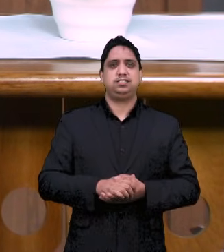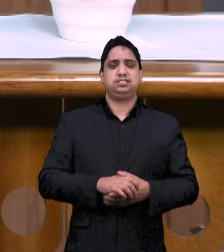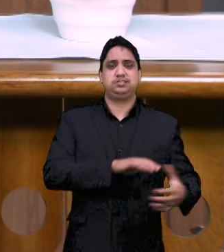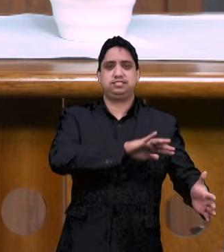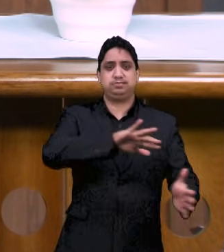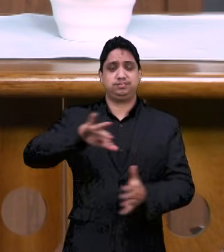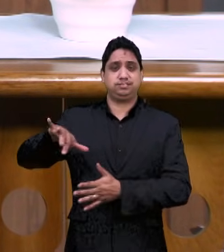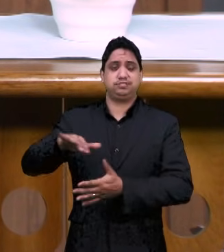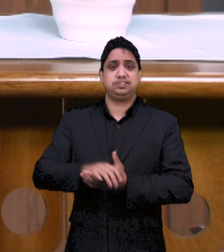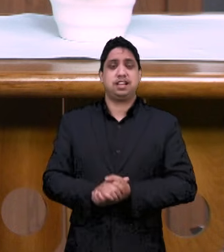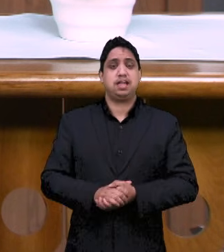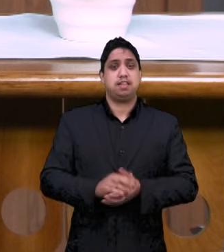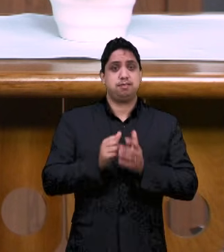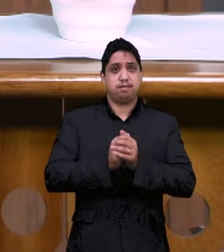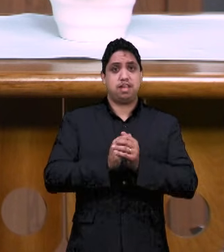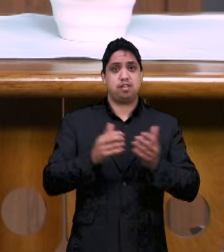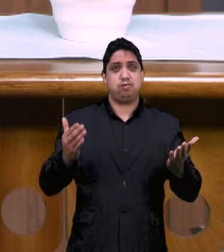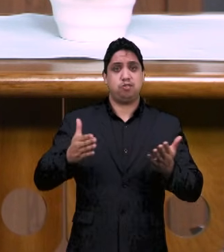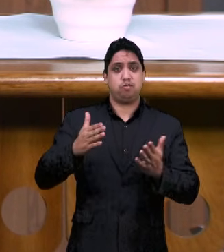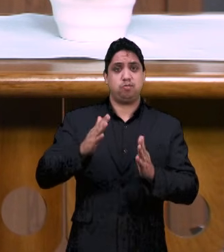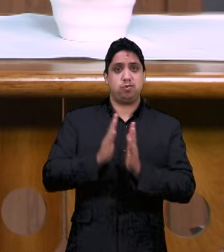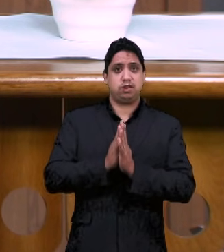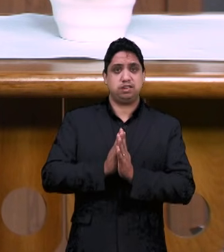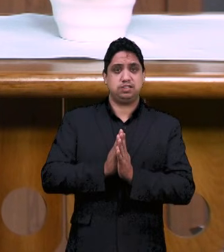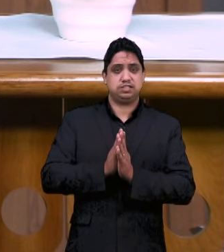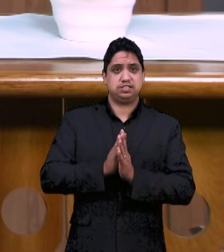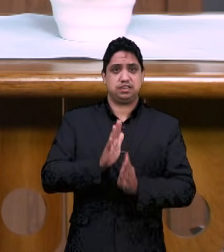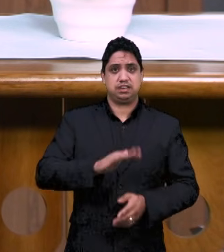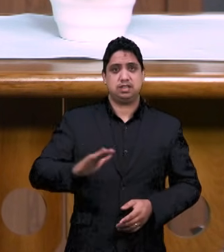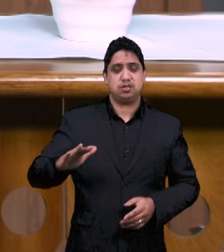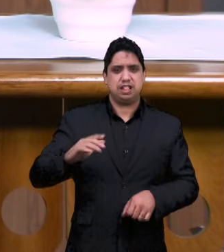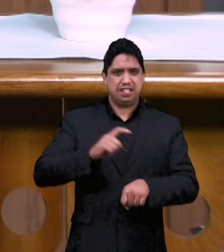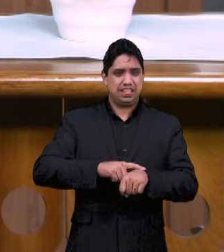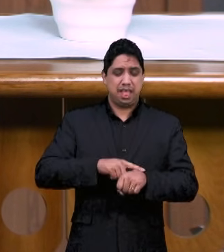Très bien, mes frères. Nous allons prier maintenant rapidement pour les enfants.